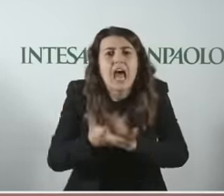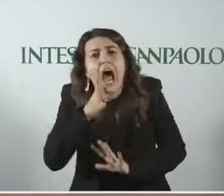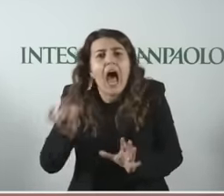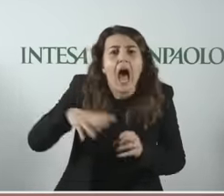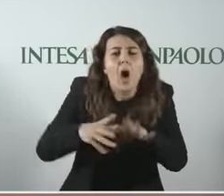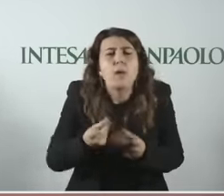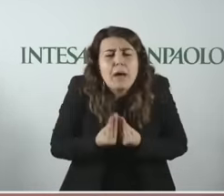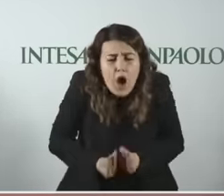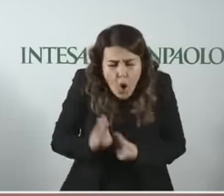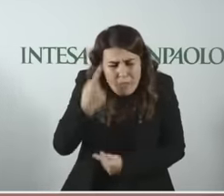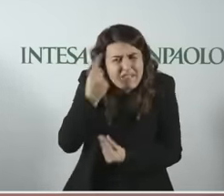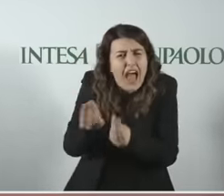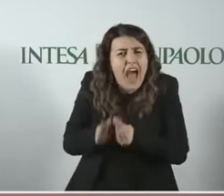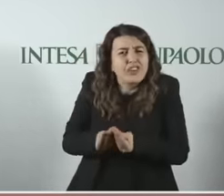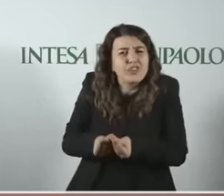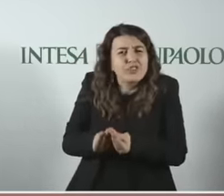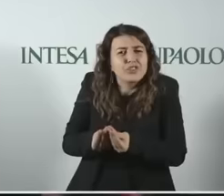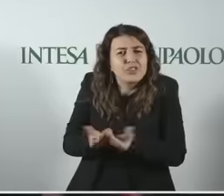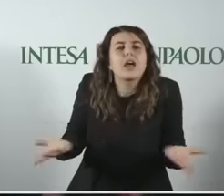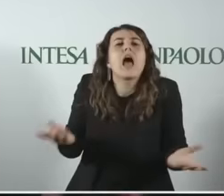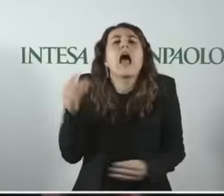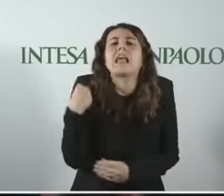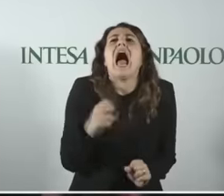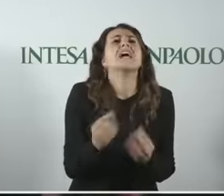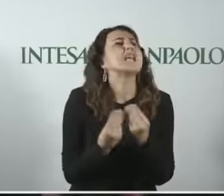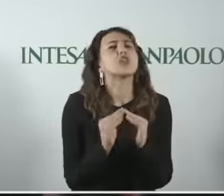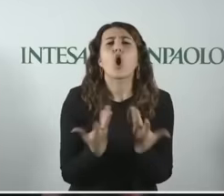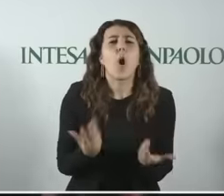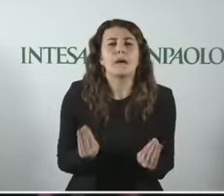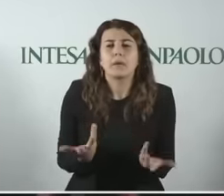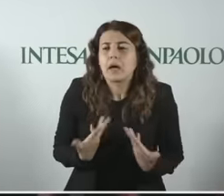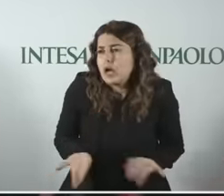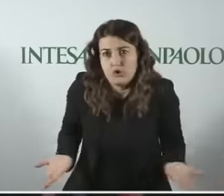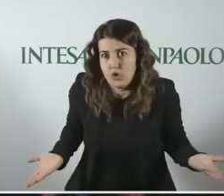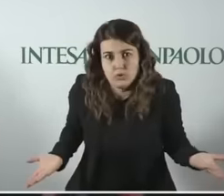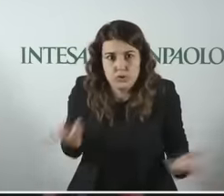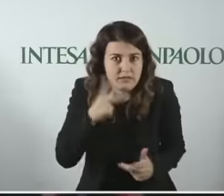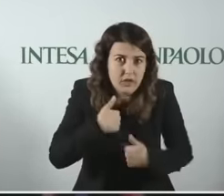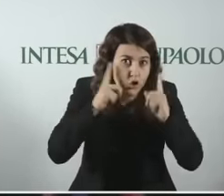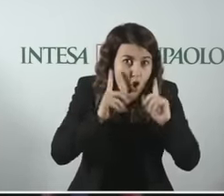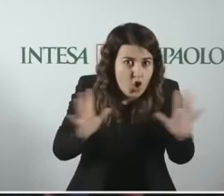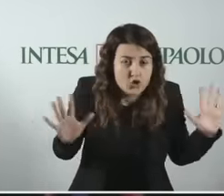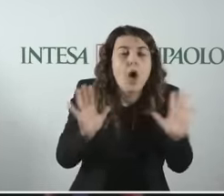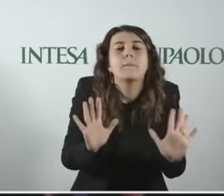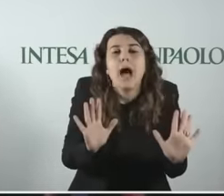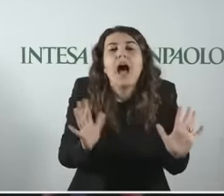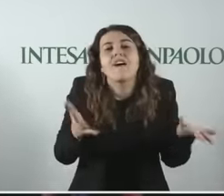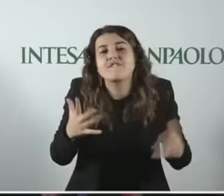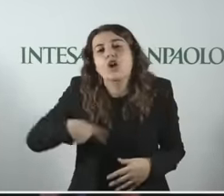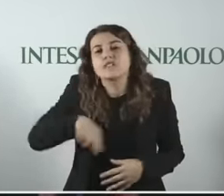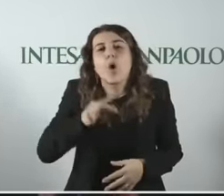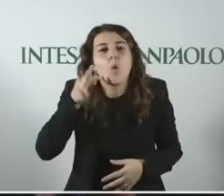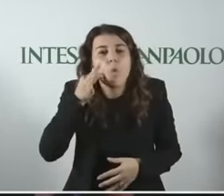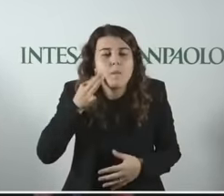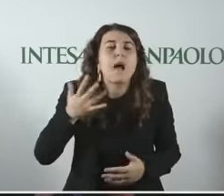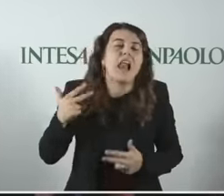poi bisogna com'è possibile Alessandro non lo so com'è possibile evidentemente siamo una specie che ha avuto un migliaia